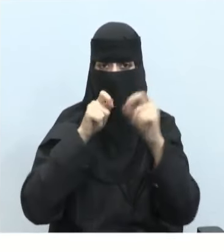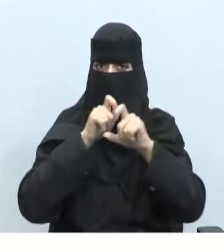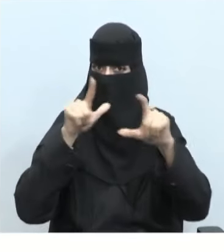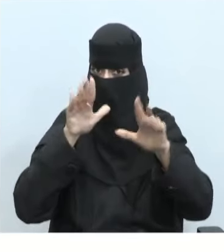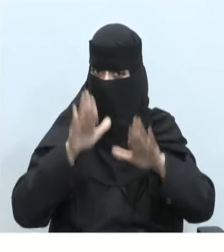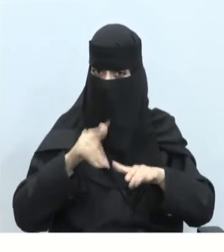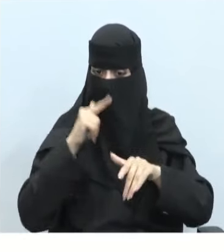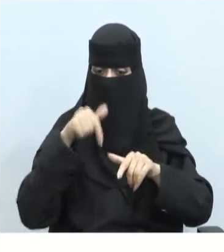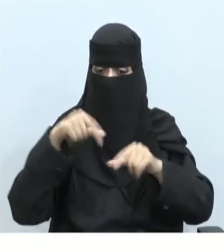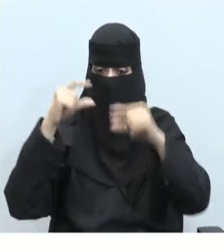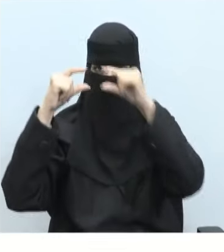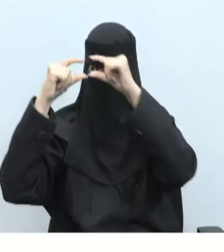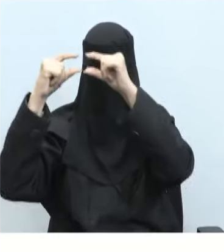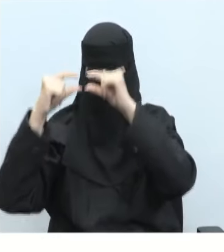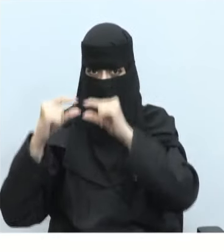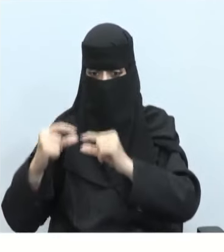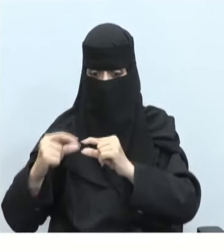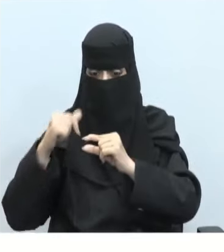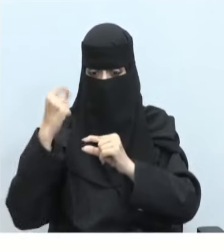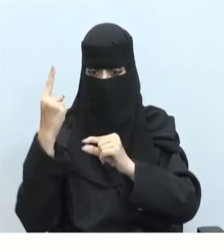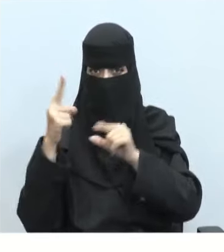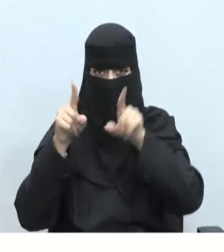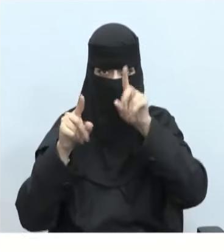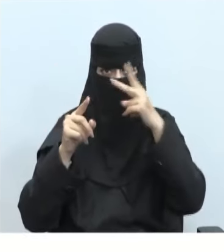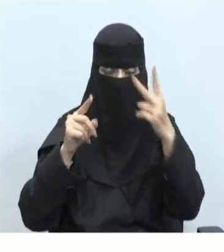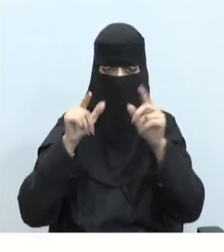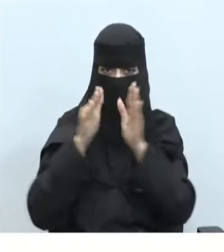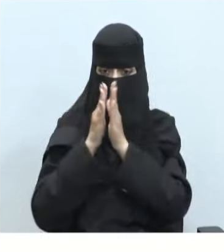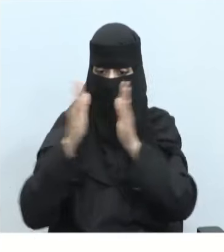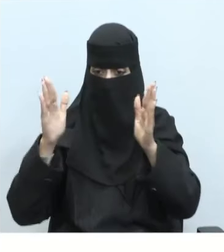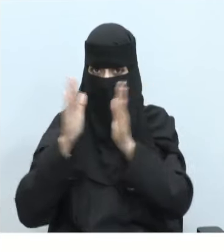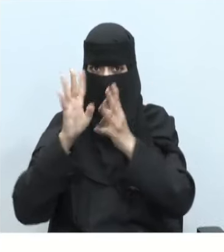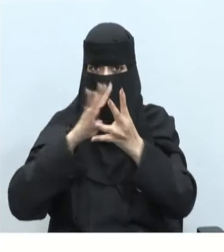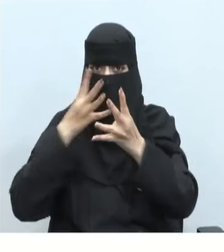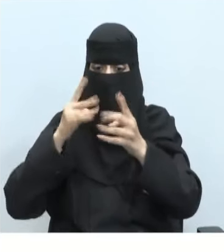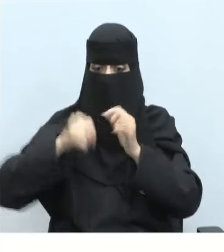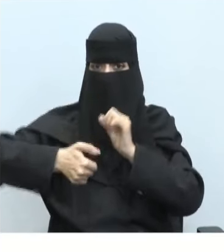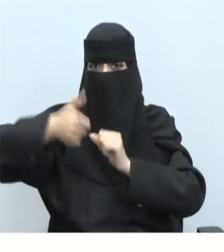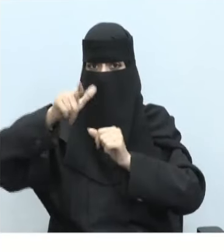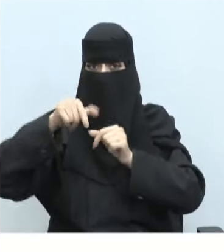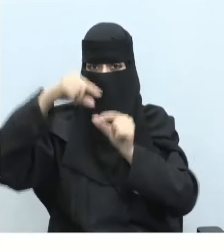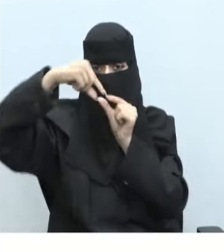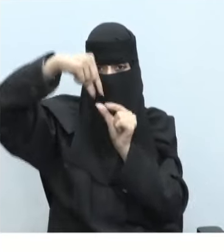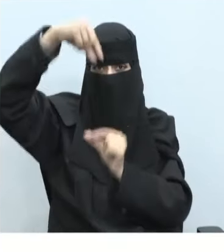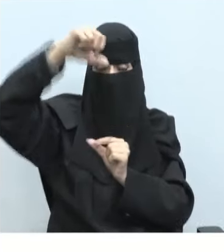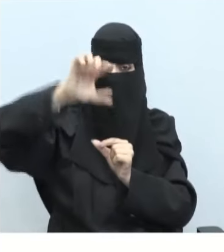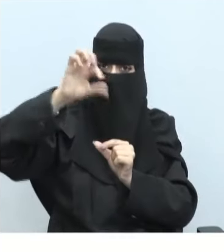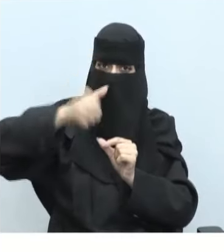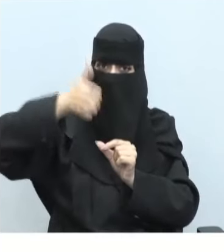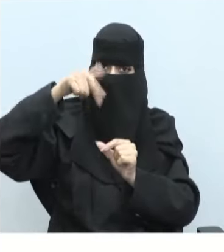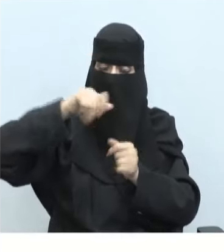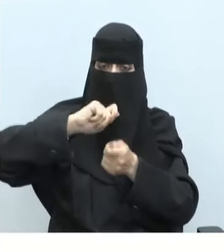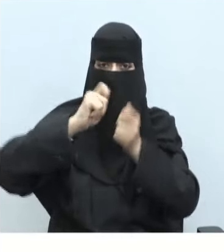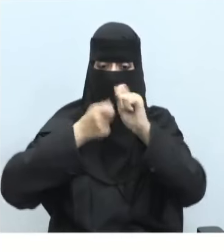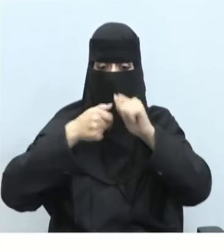امامك ايضا في الصوره واحد واثنان فعلا فرق حجم او مساحه الجدول التي يشغلها في الصفحه فيعتبر خيارا جيدا ان